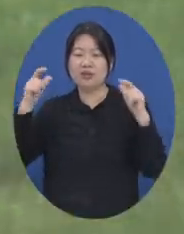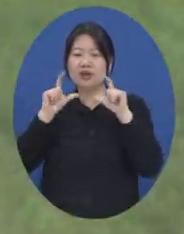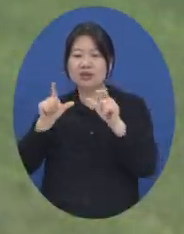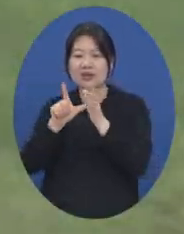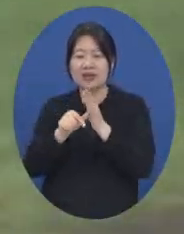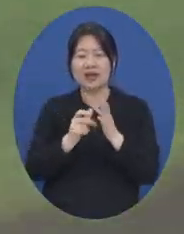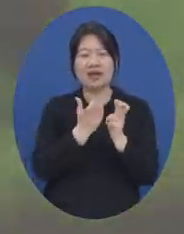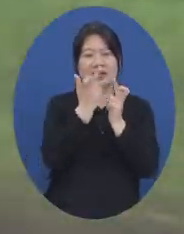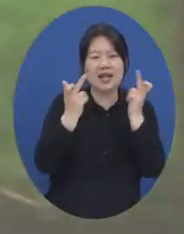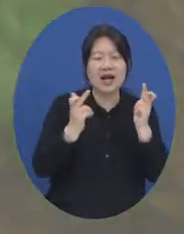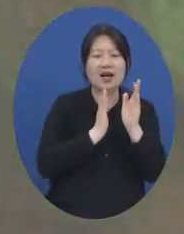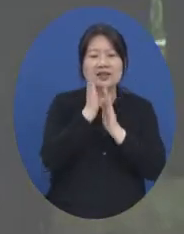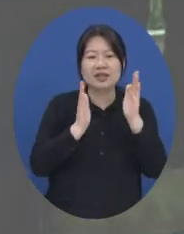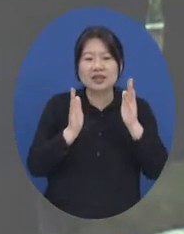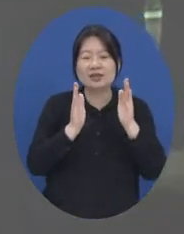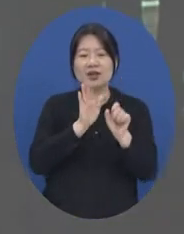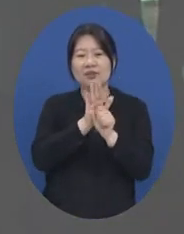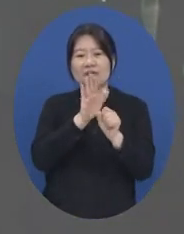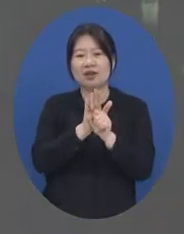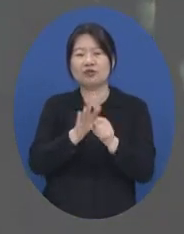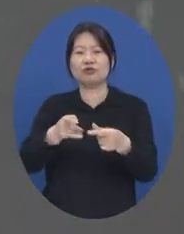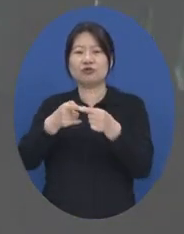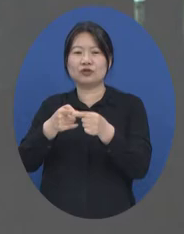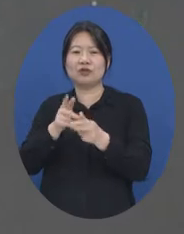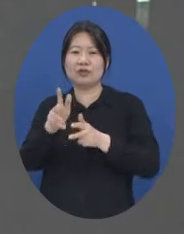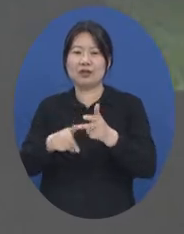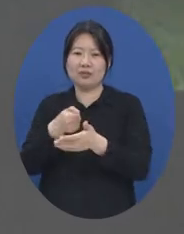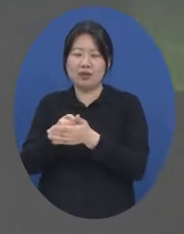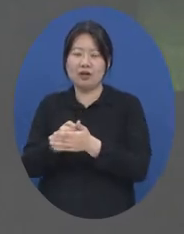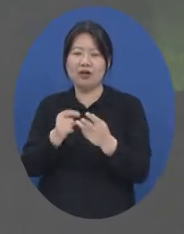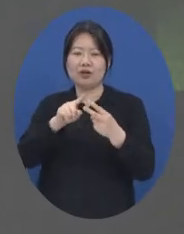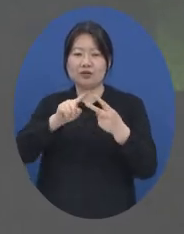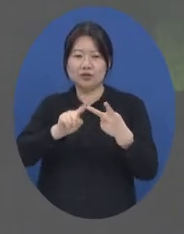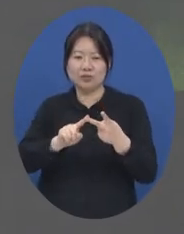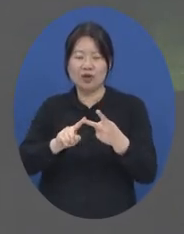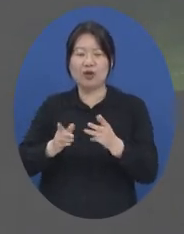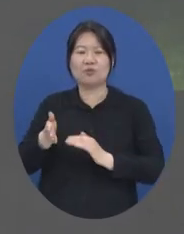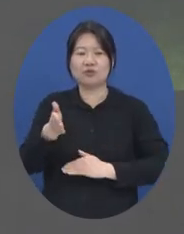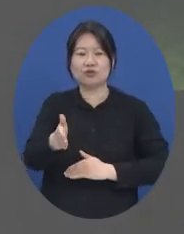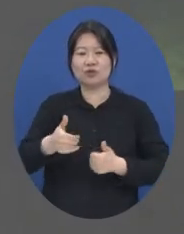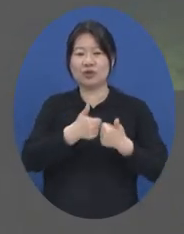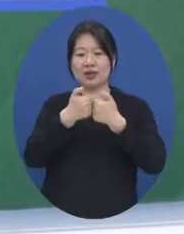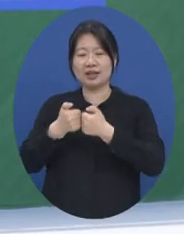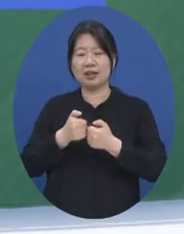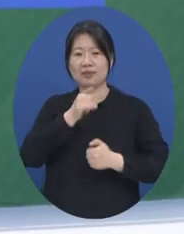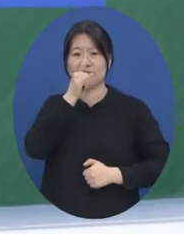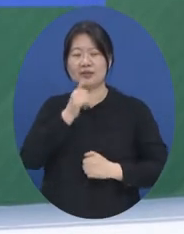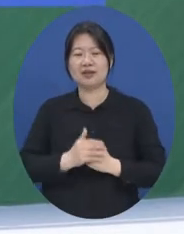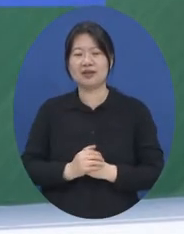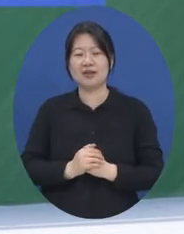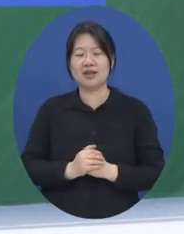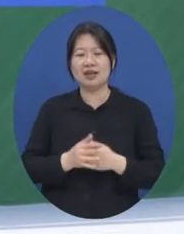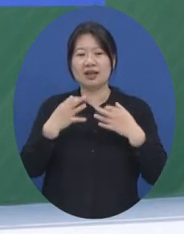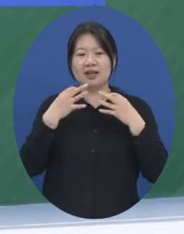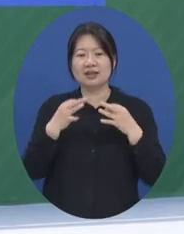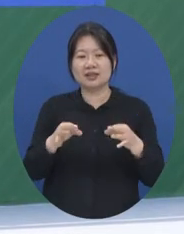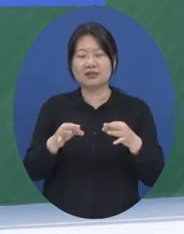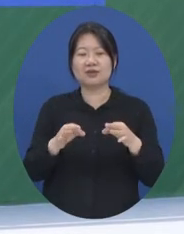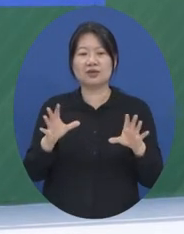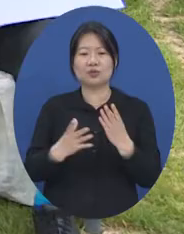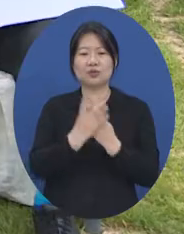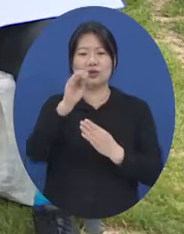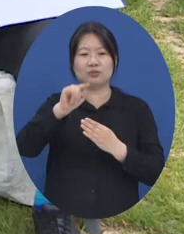산림협력을 남북관계 발전을 위한 우선 사업으로 선정하고 두 차례 분과회담을 개최했습니다. 김현철 통일부